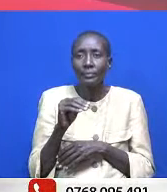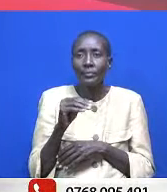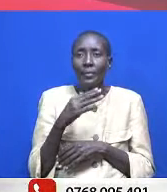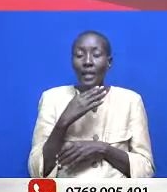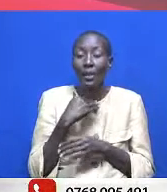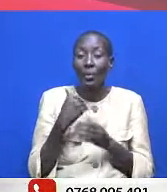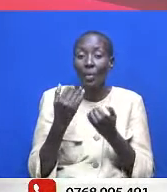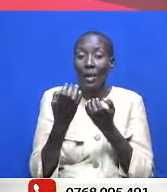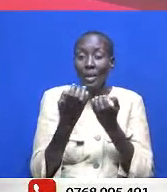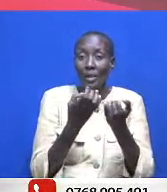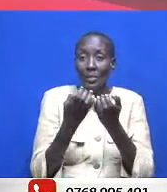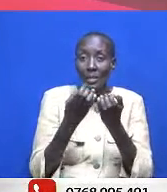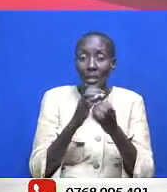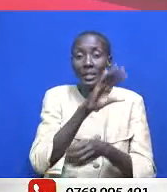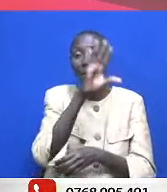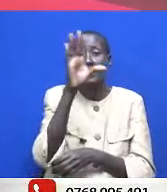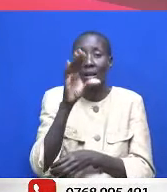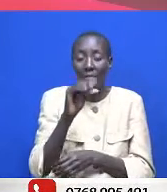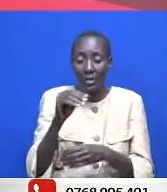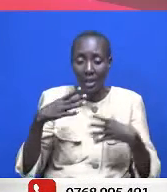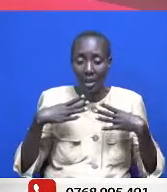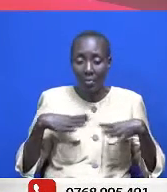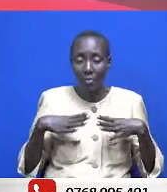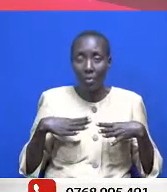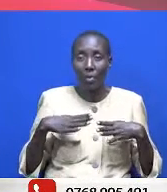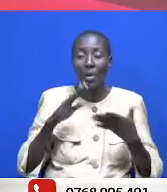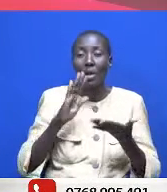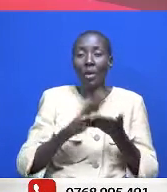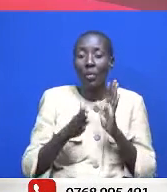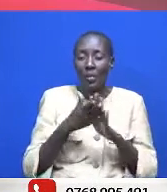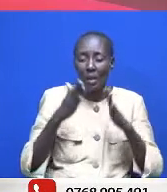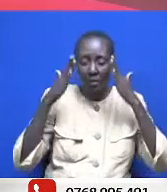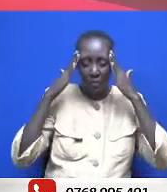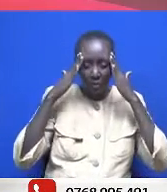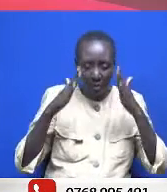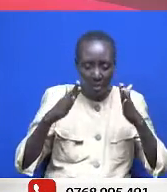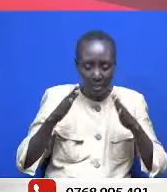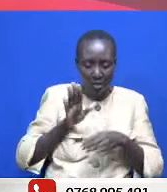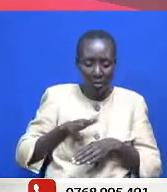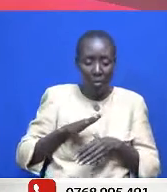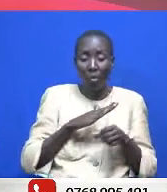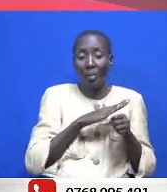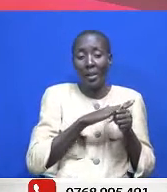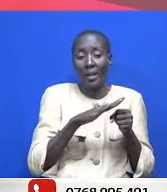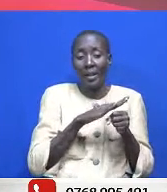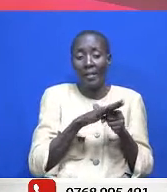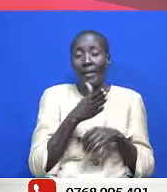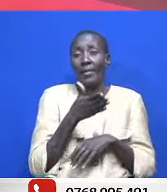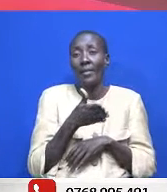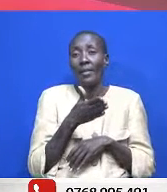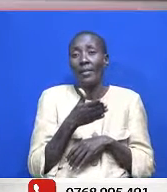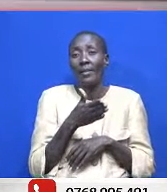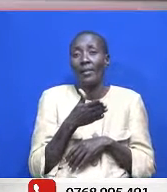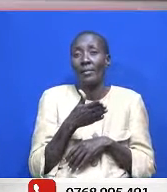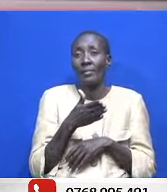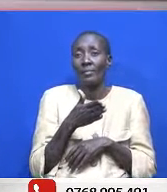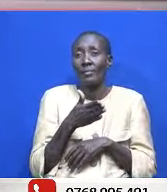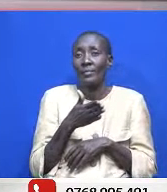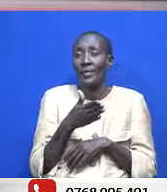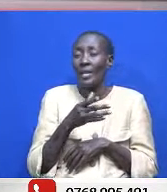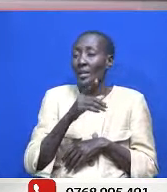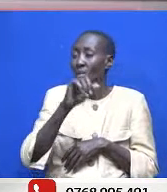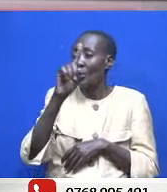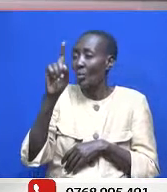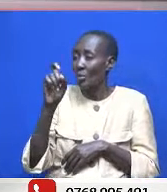biashara kama wa Afrika bila kumzingatia huyu mama mboga. Hiyo swali umeniuliza ni swali nyeti sana.